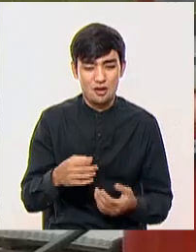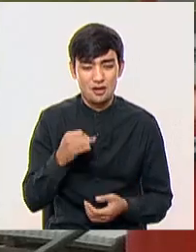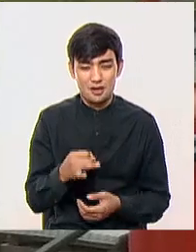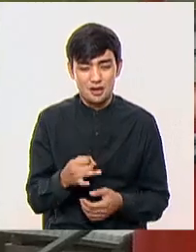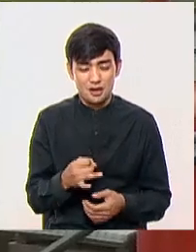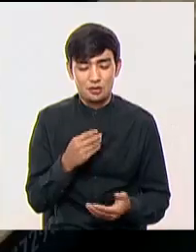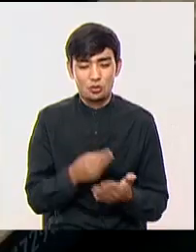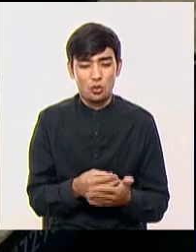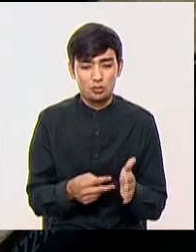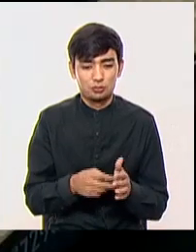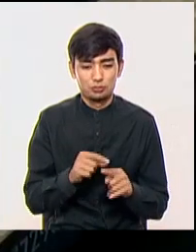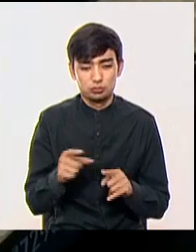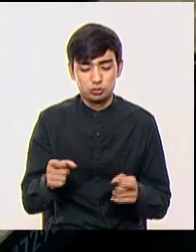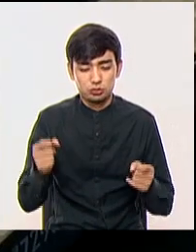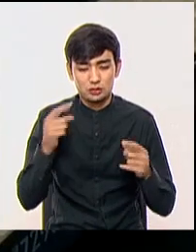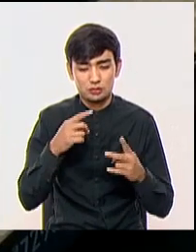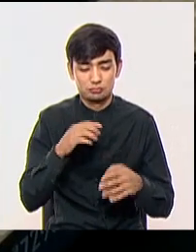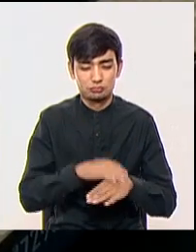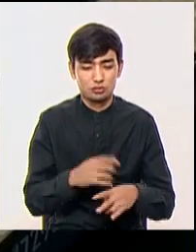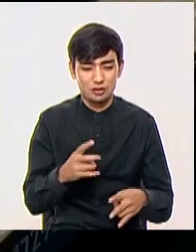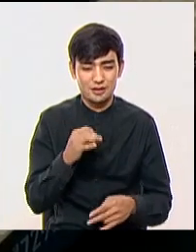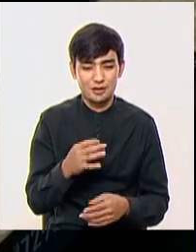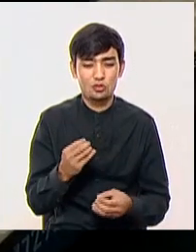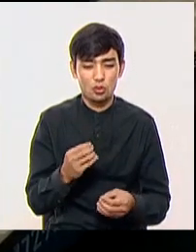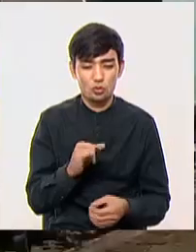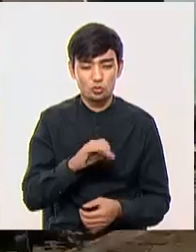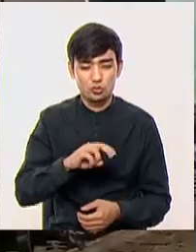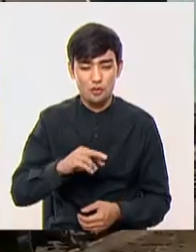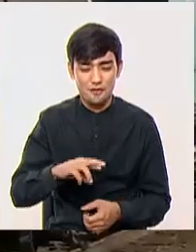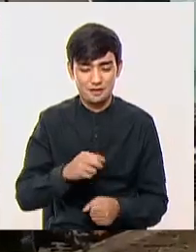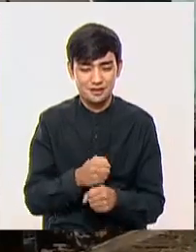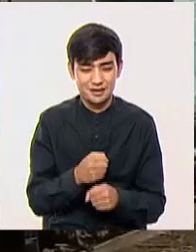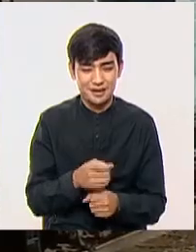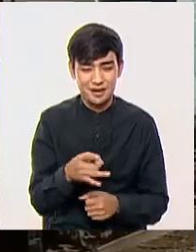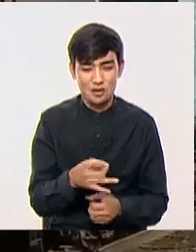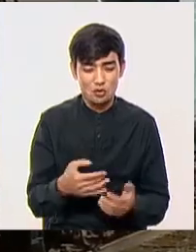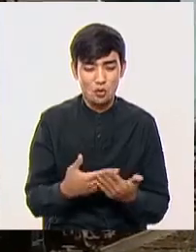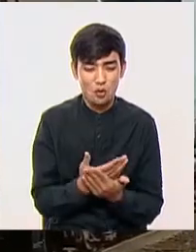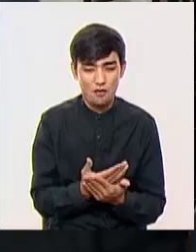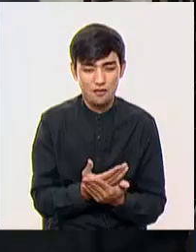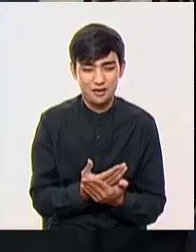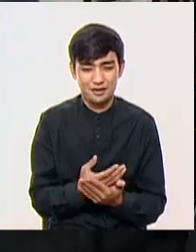происходит удорожание цены на дизельное топливо. Также создать условия для открытия в регионах новых